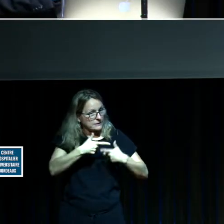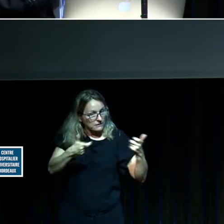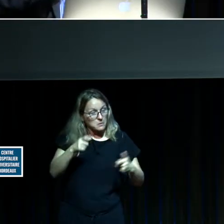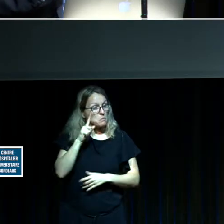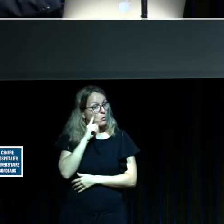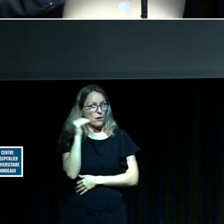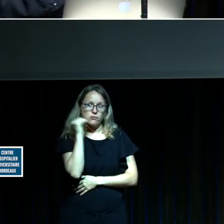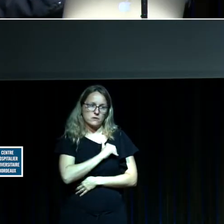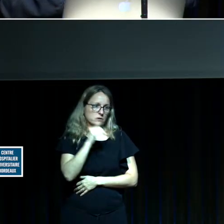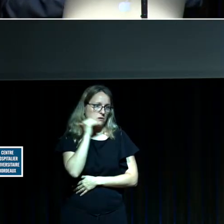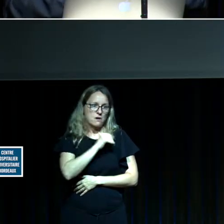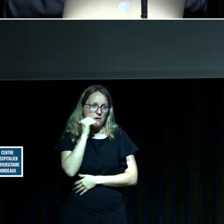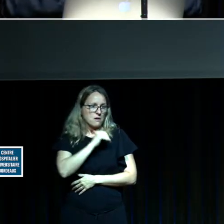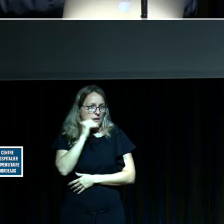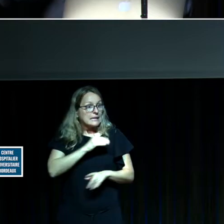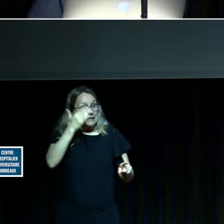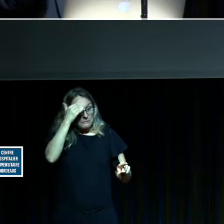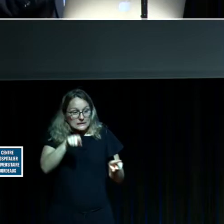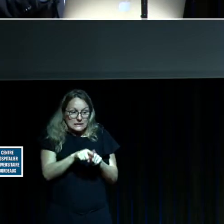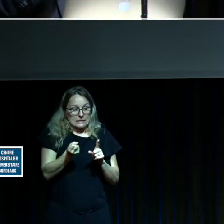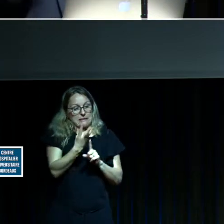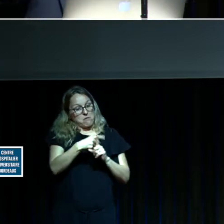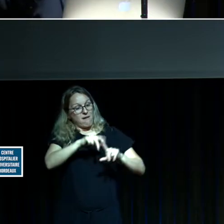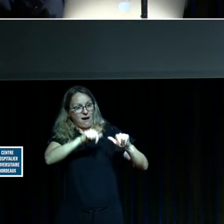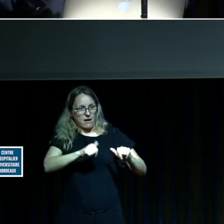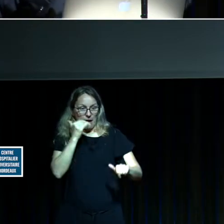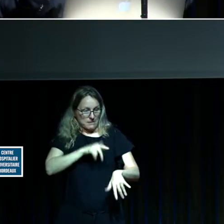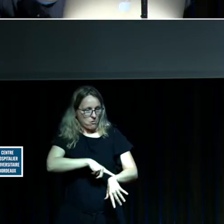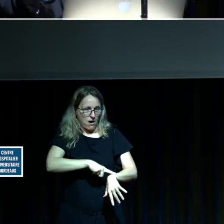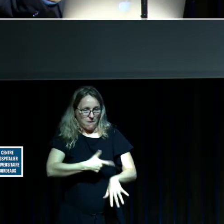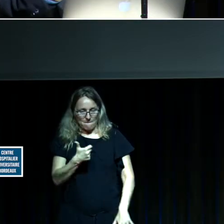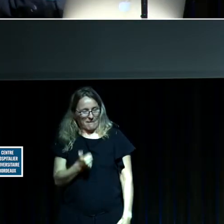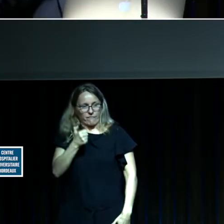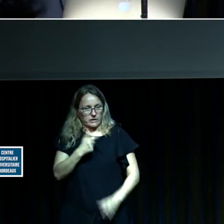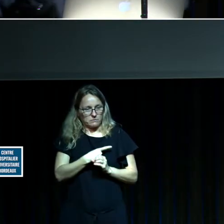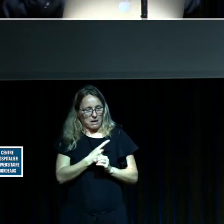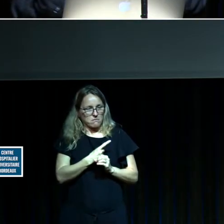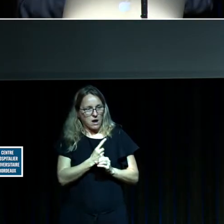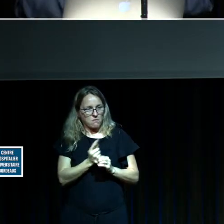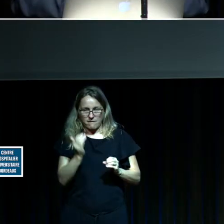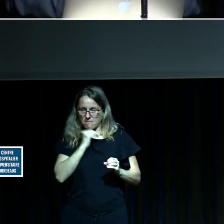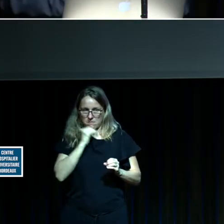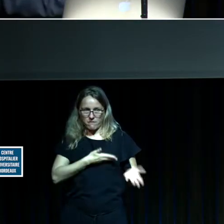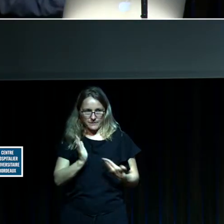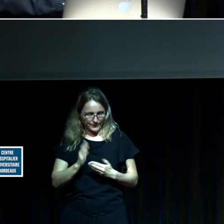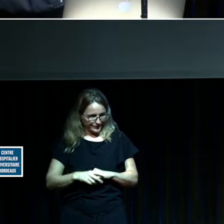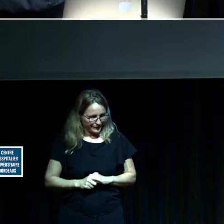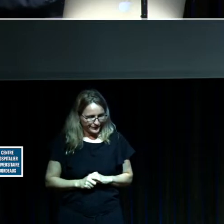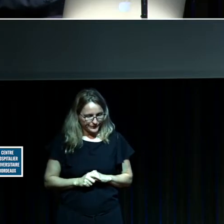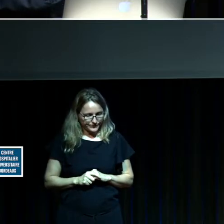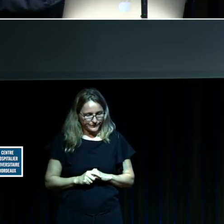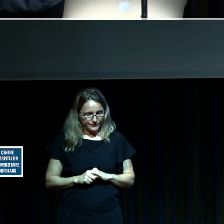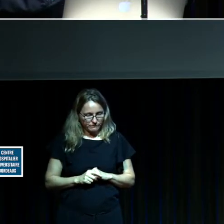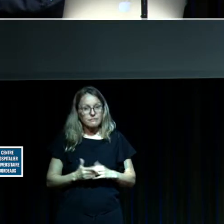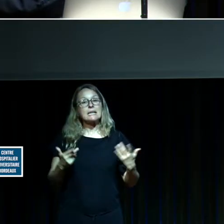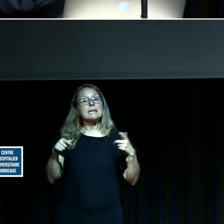urgence absolue. Et à partir du moment où les symptômes sont arrivés, la course contre la montre étant engagée, il faut vraiment se dépêcher.